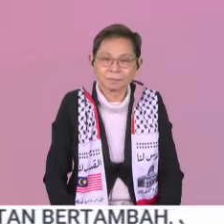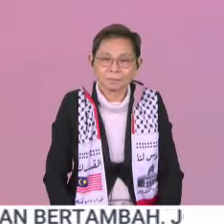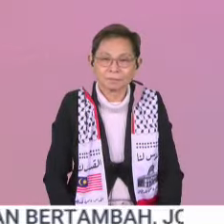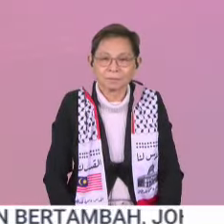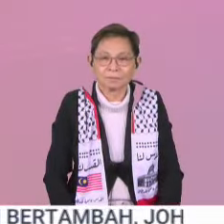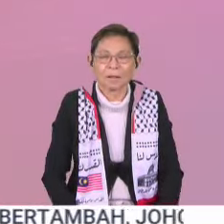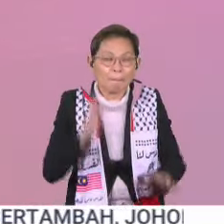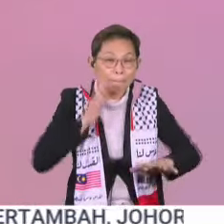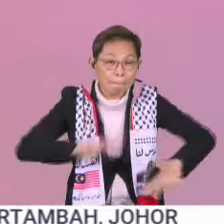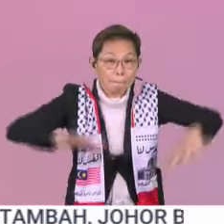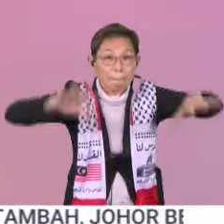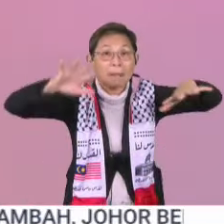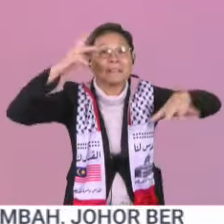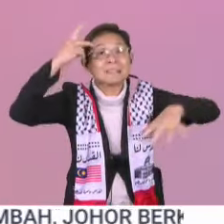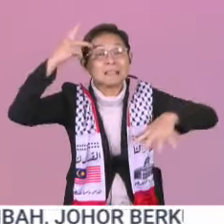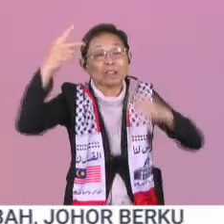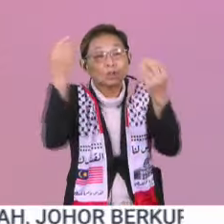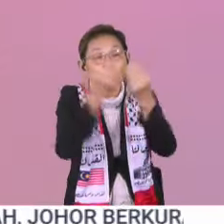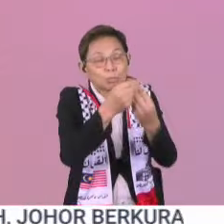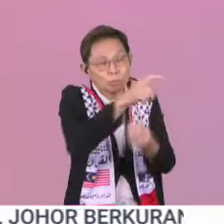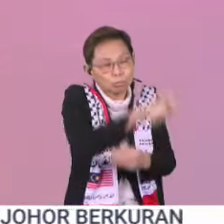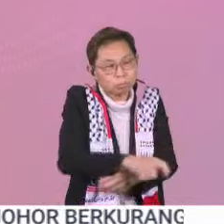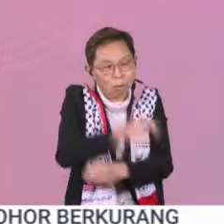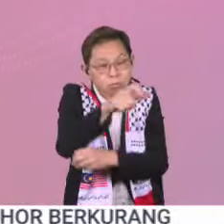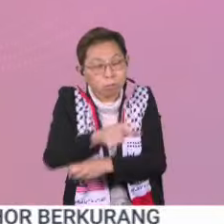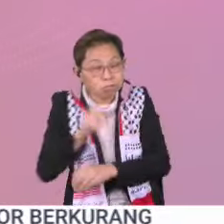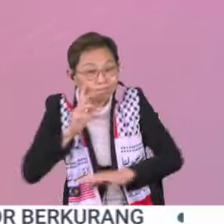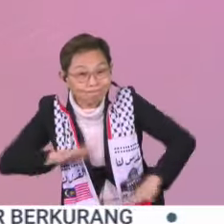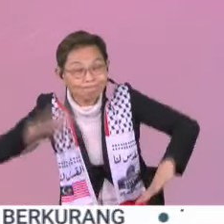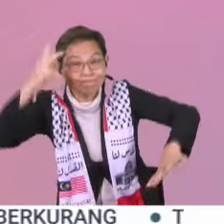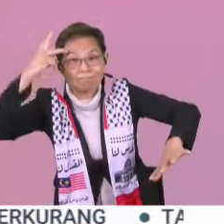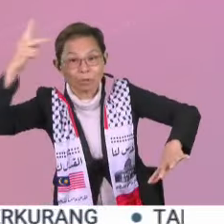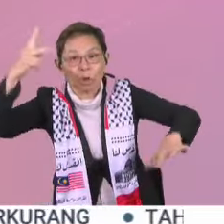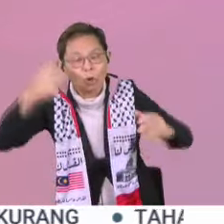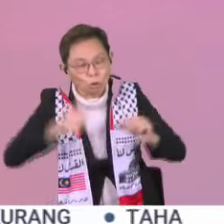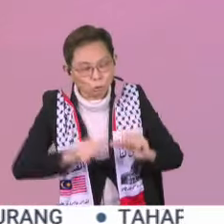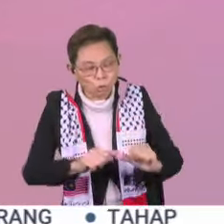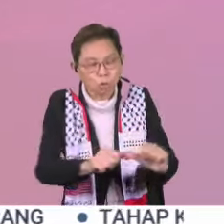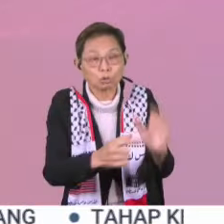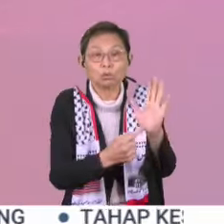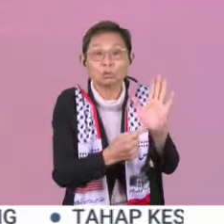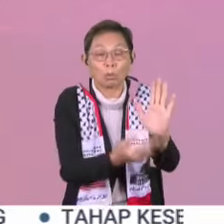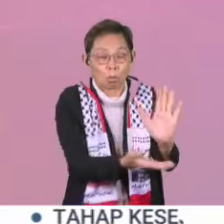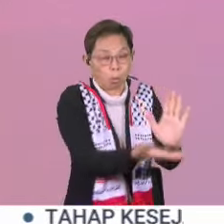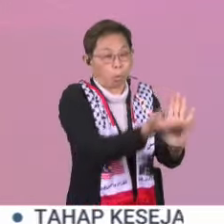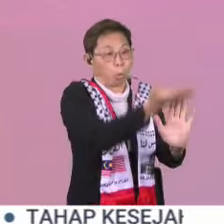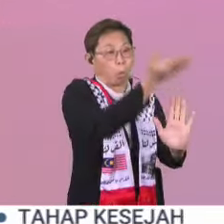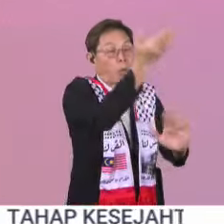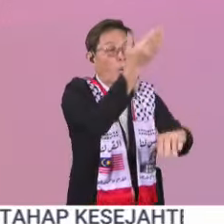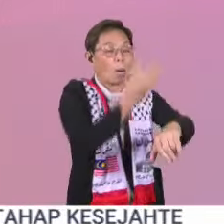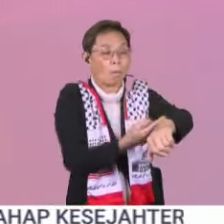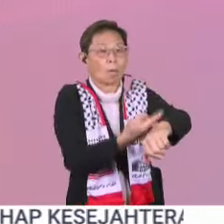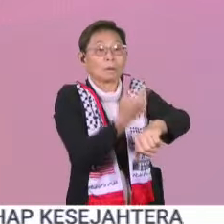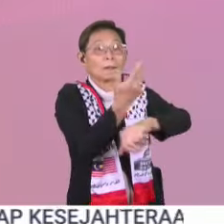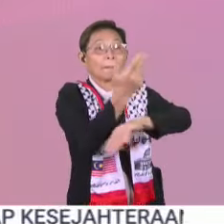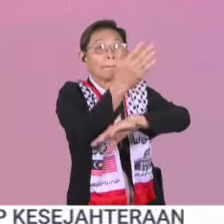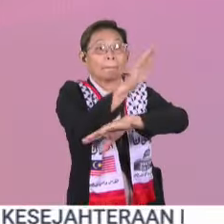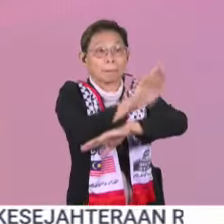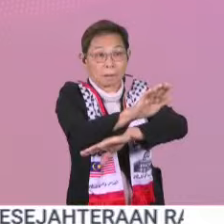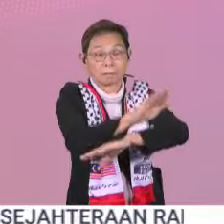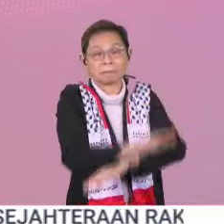Ini perkembangan banjir di Kelantan. Jumlah penduduk terjejas banjir di Kelantan terus menunjukkan peningkatan setakat pukul 3 petang